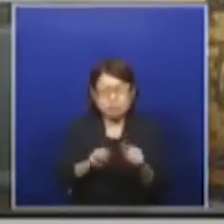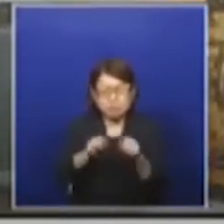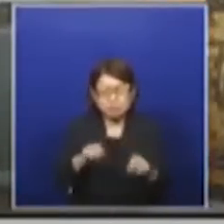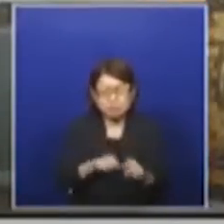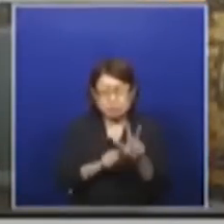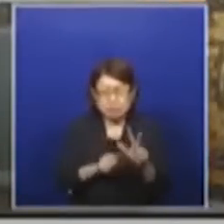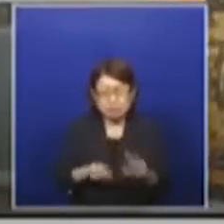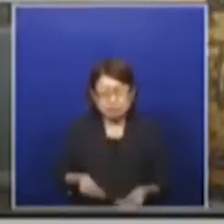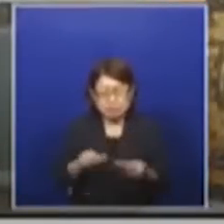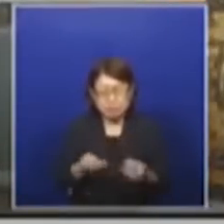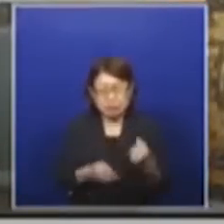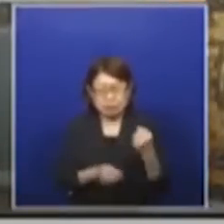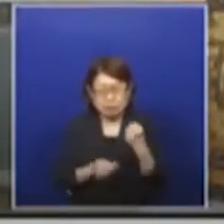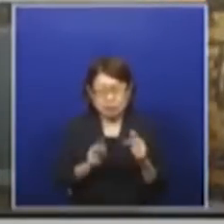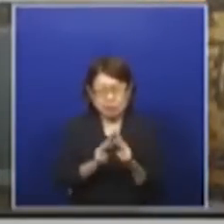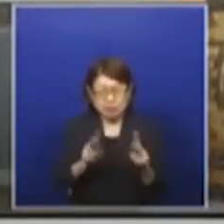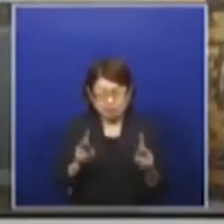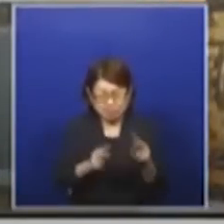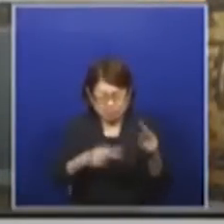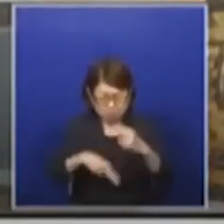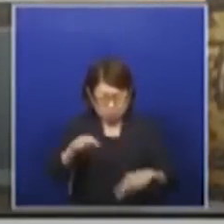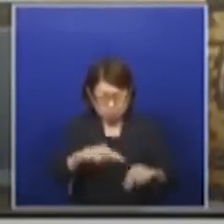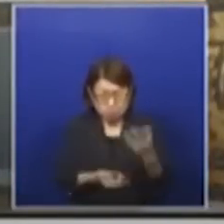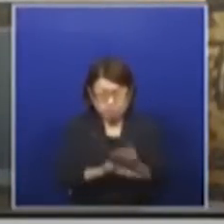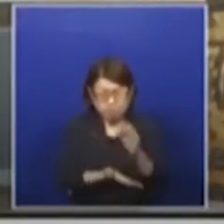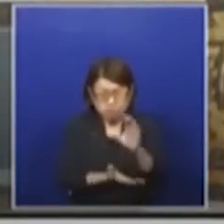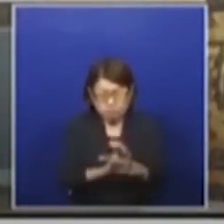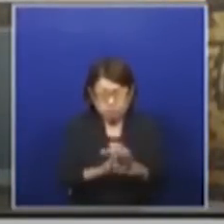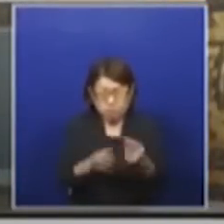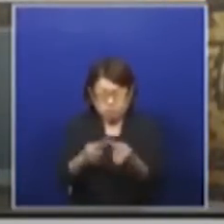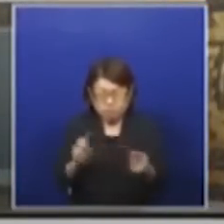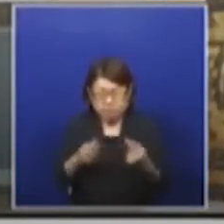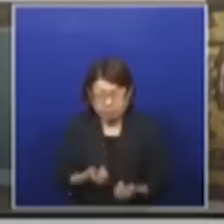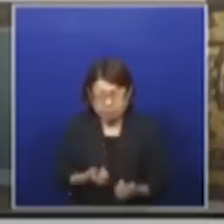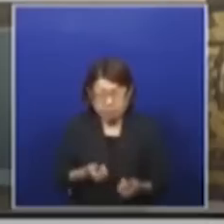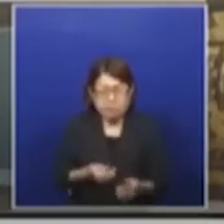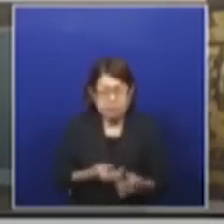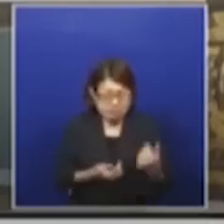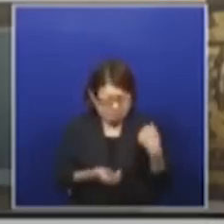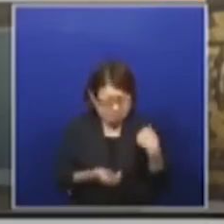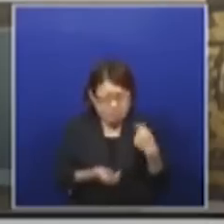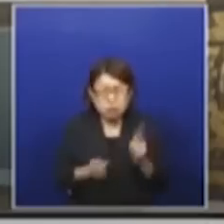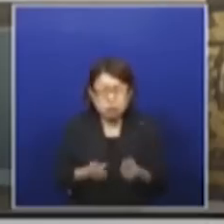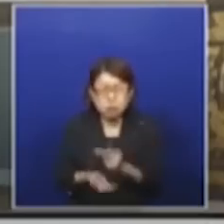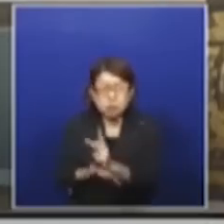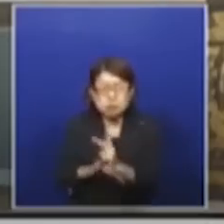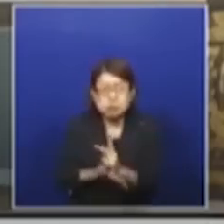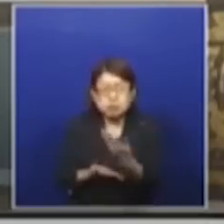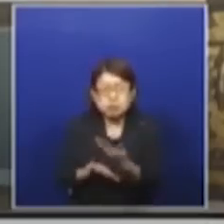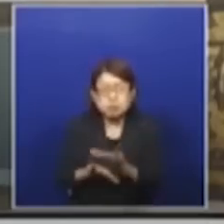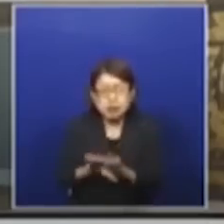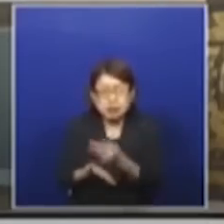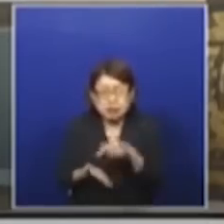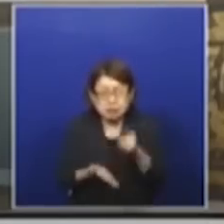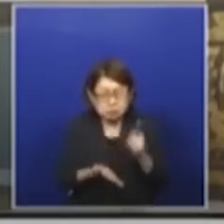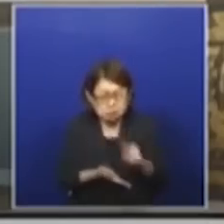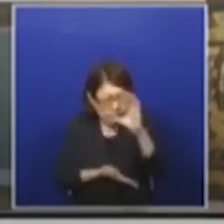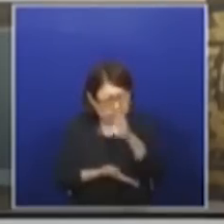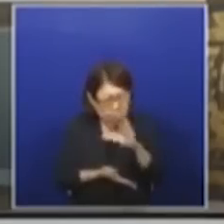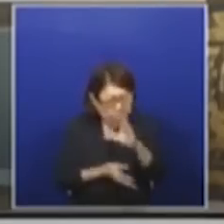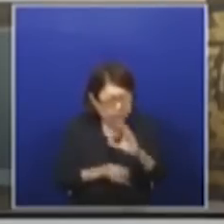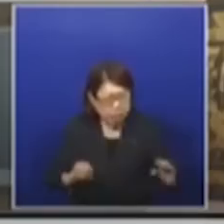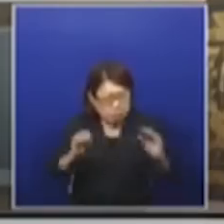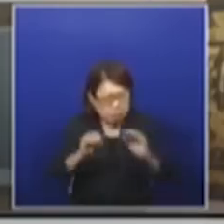ำนาจคณะกรรมการกำกับกองทุนยกเว้นเงื่อนไขที่ว่าตราสารหนี้ที่จะขอใช้ประโยชน์จากกองทุนนี้ต้องระดมทุนจากแหล่งอื่นได้ไม่น้อย